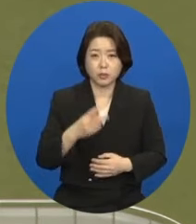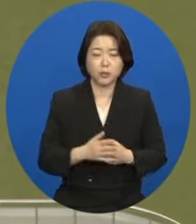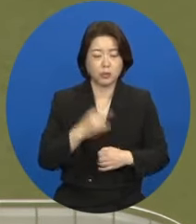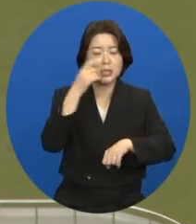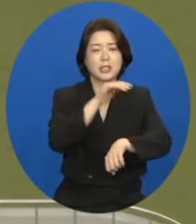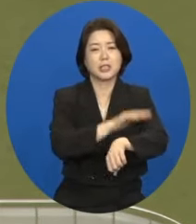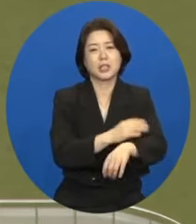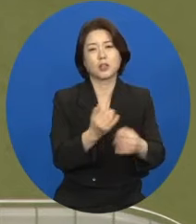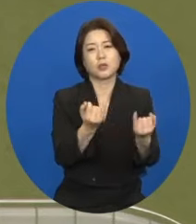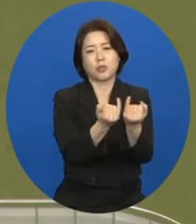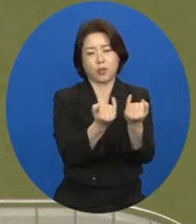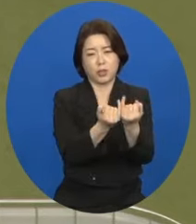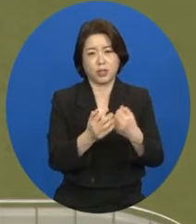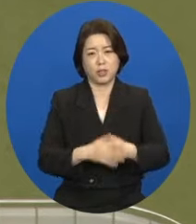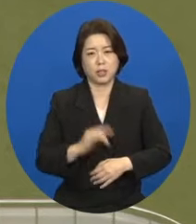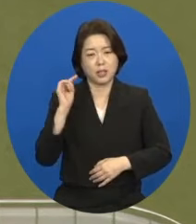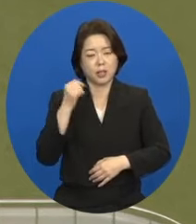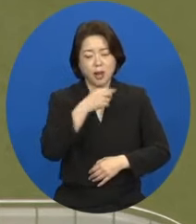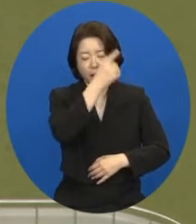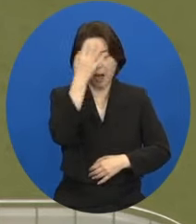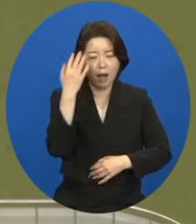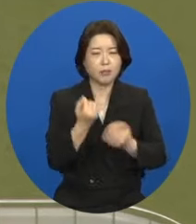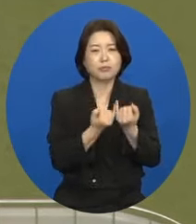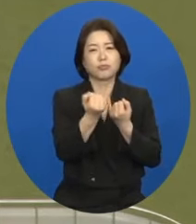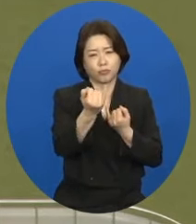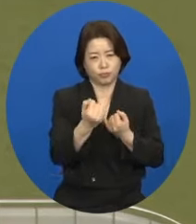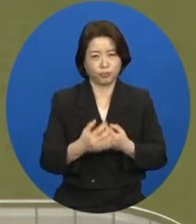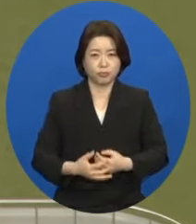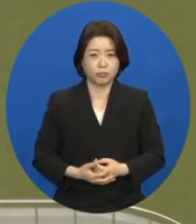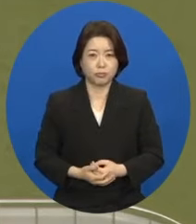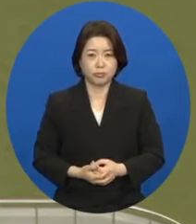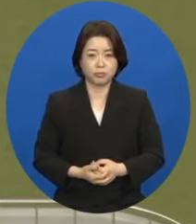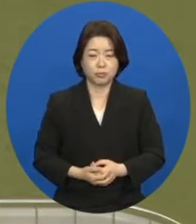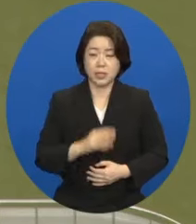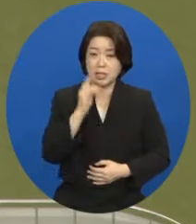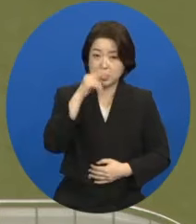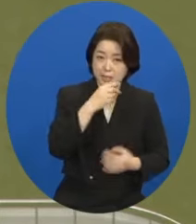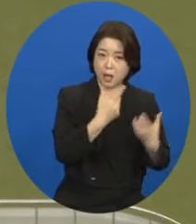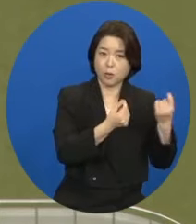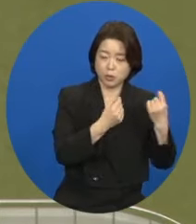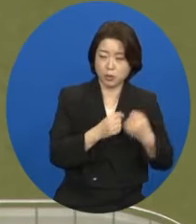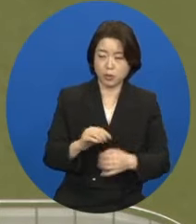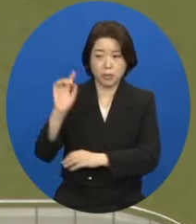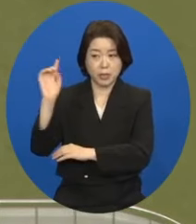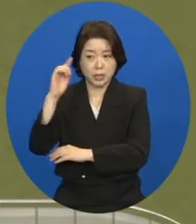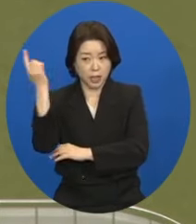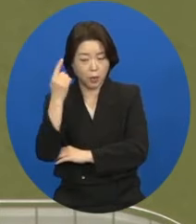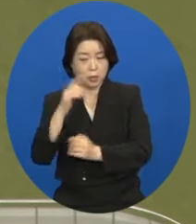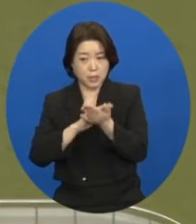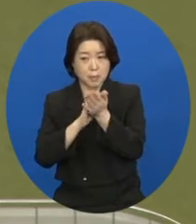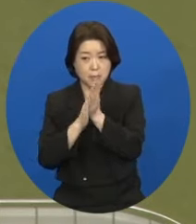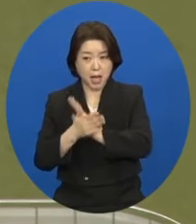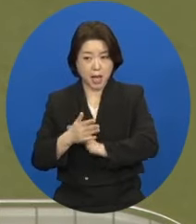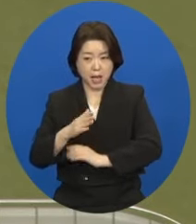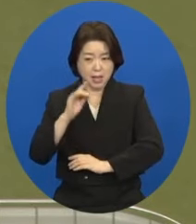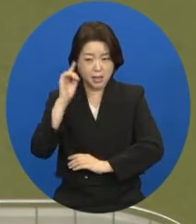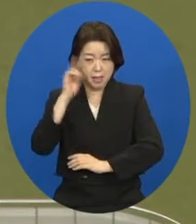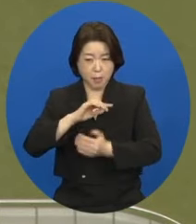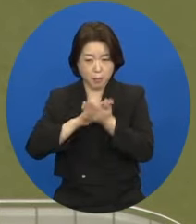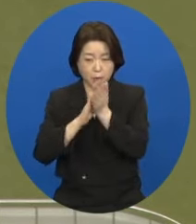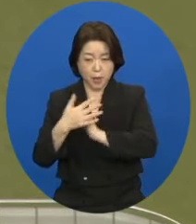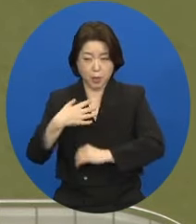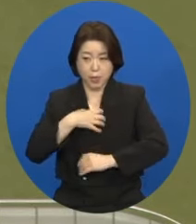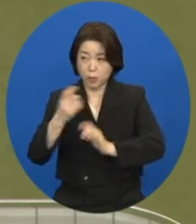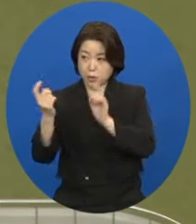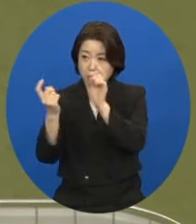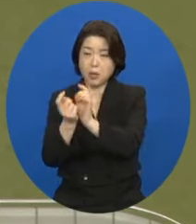지혜로운 여인이었어요. 아름다운 여인이었습니다. 그녀는 사울처럼 다윗이 변해갈 수 있었던, 추하게 변할 위기에